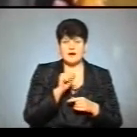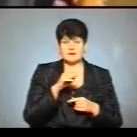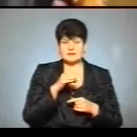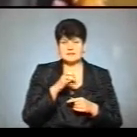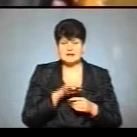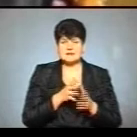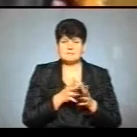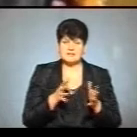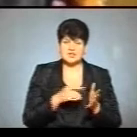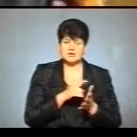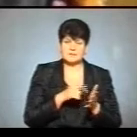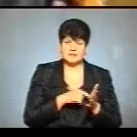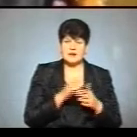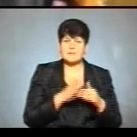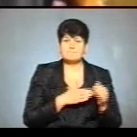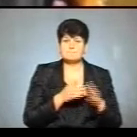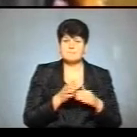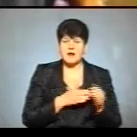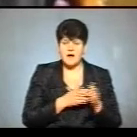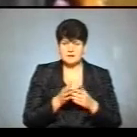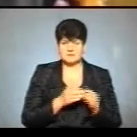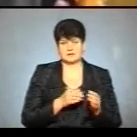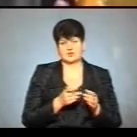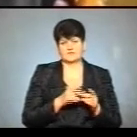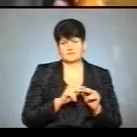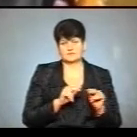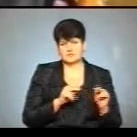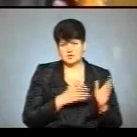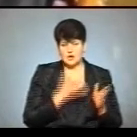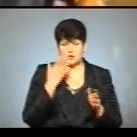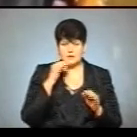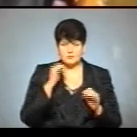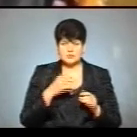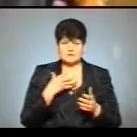більше питання практики, методики, коли вчитель може свої